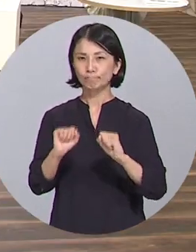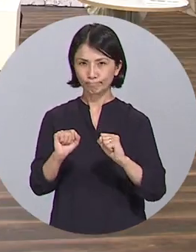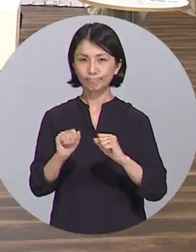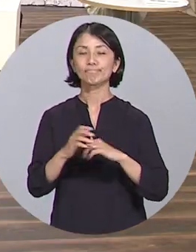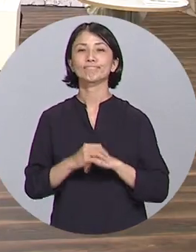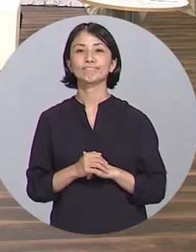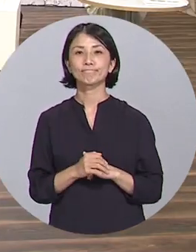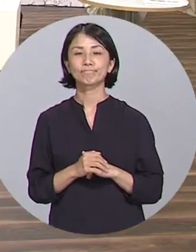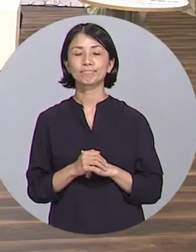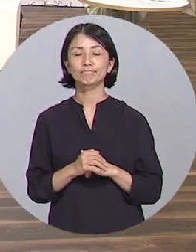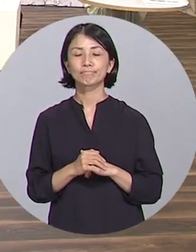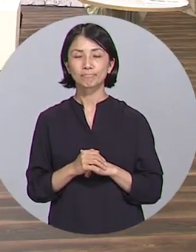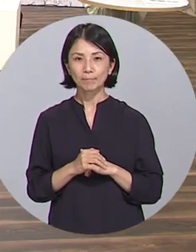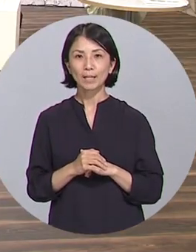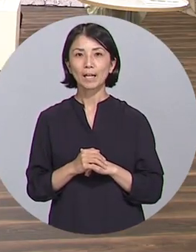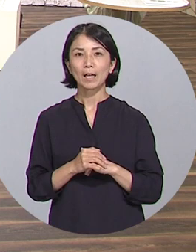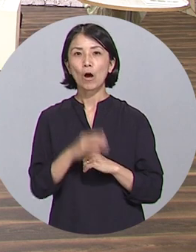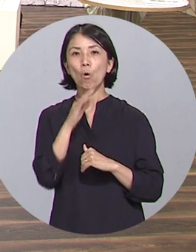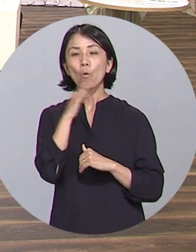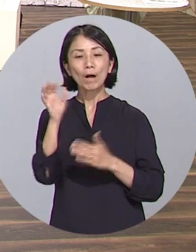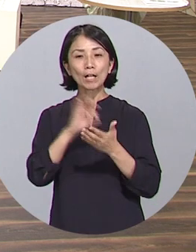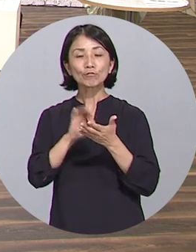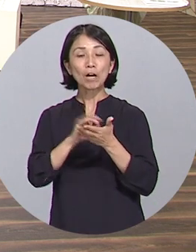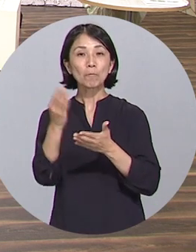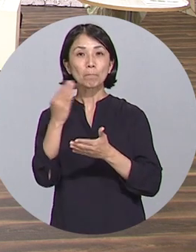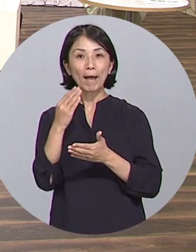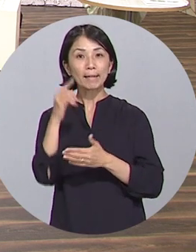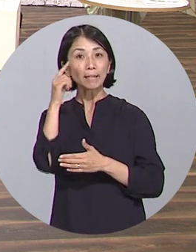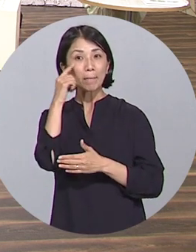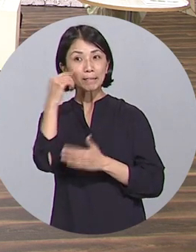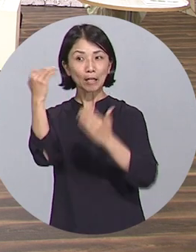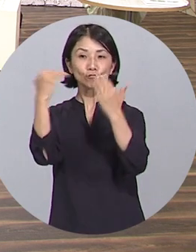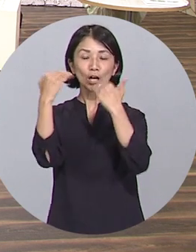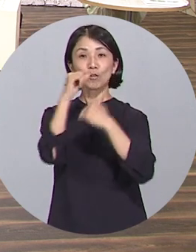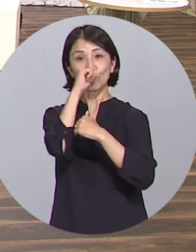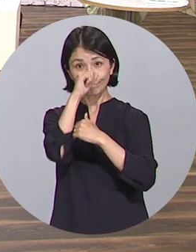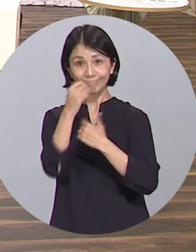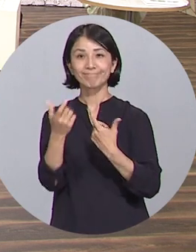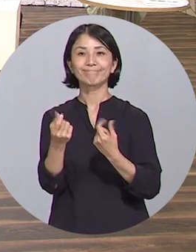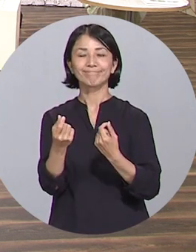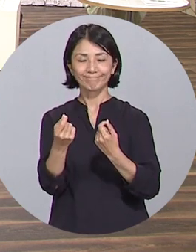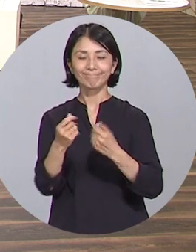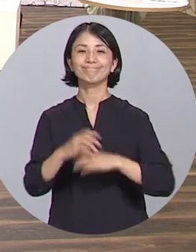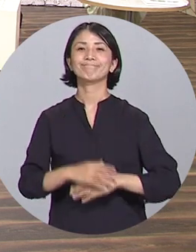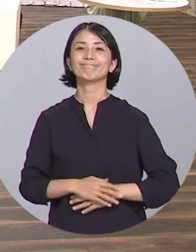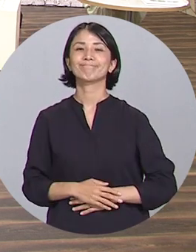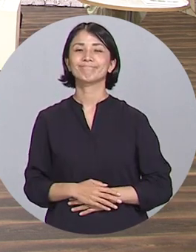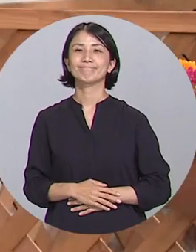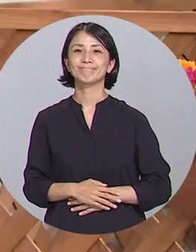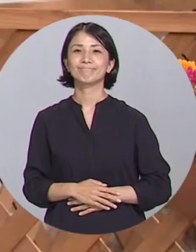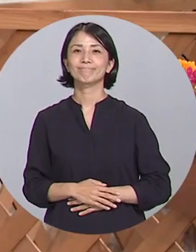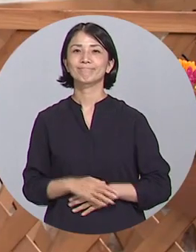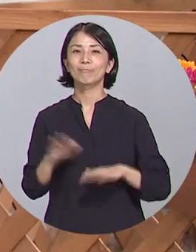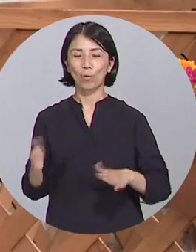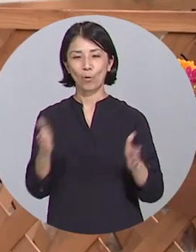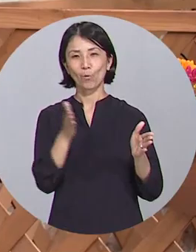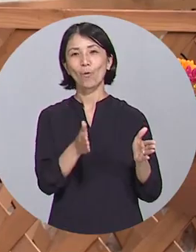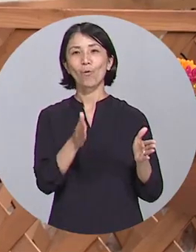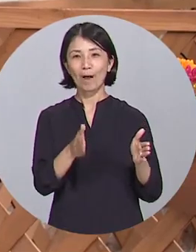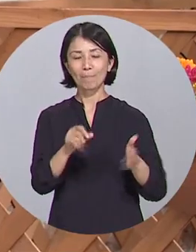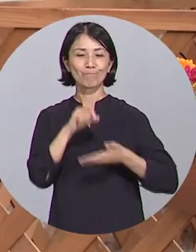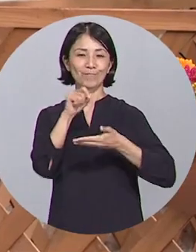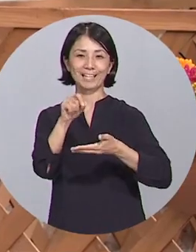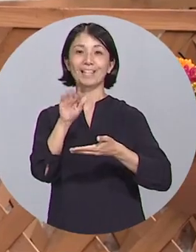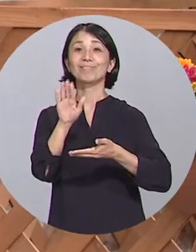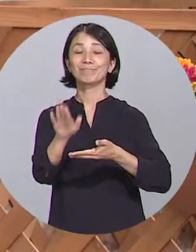ちなみにね、あの試運転とかもしてね、暑さをしのいでいきたいですね。お気をつけください。さあそして今日も後半に素敵なプレゼントの